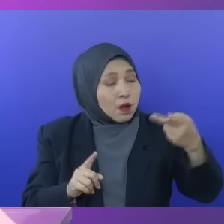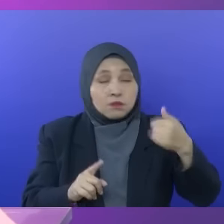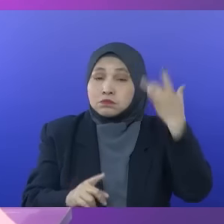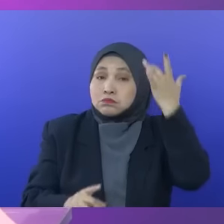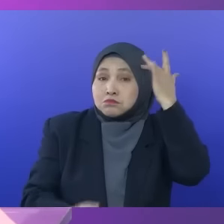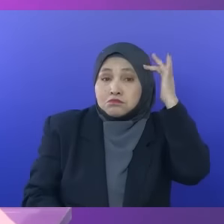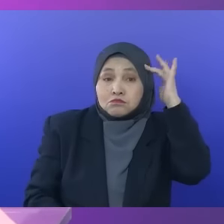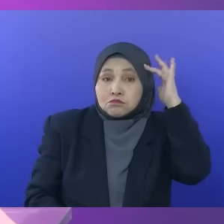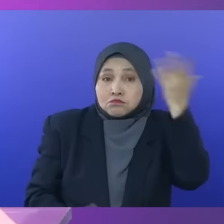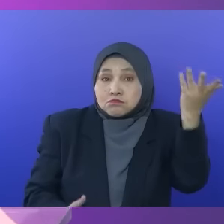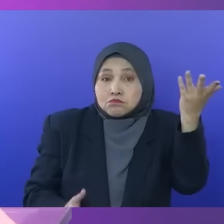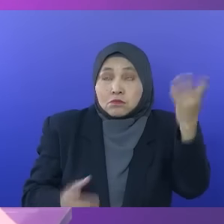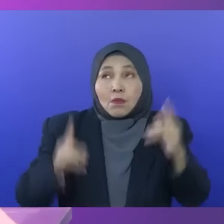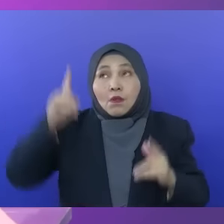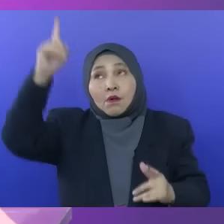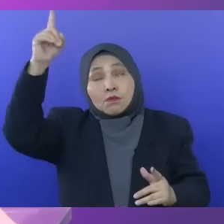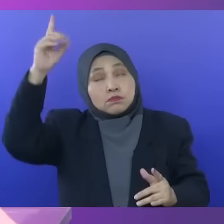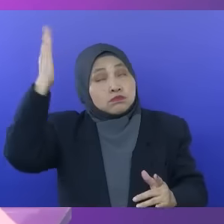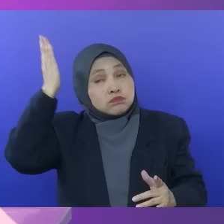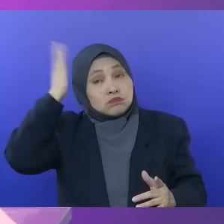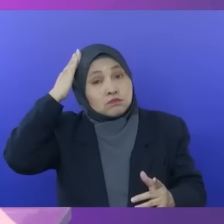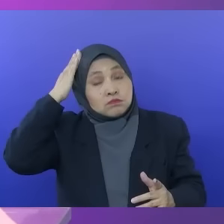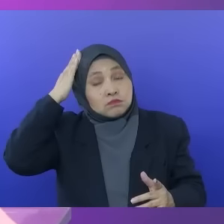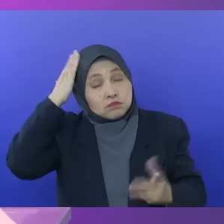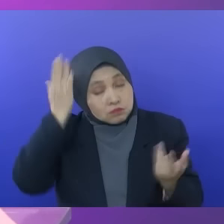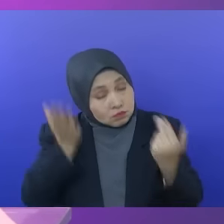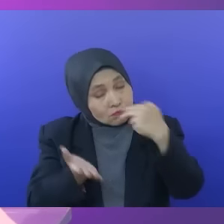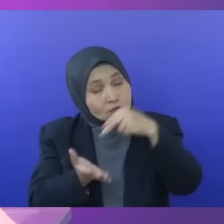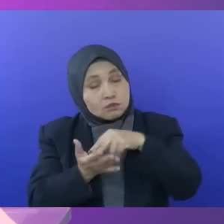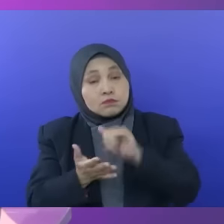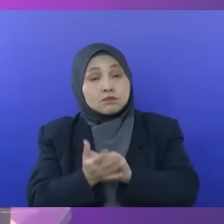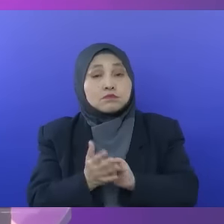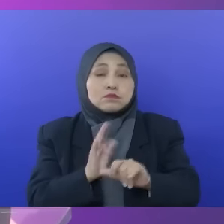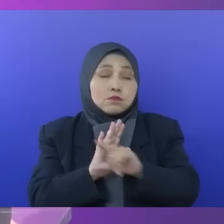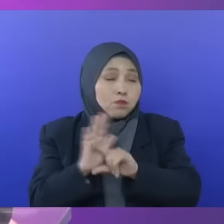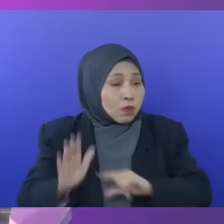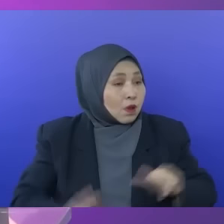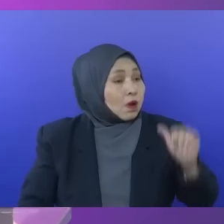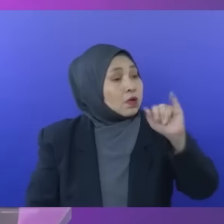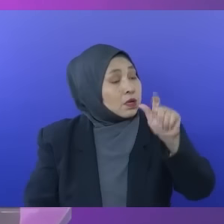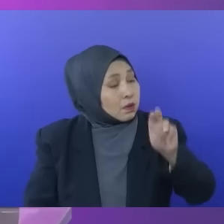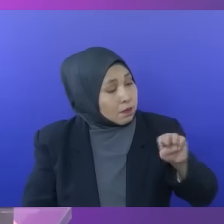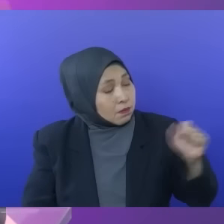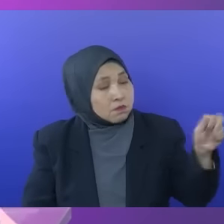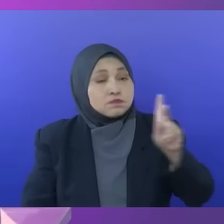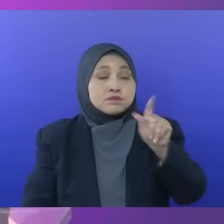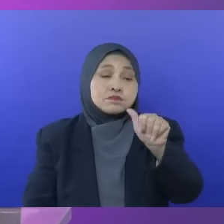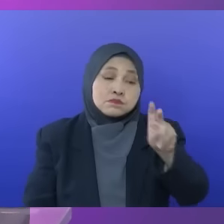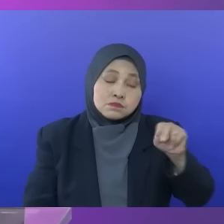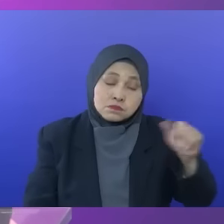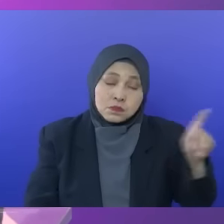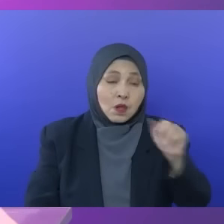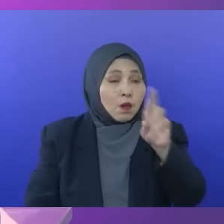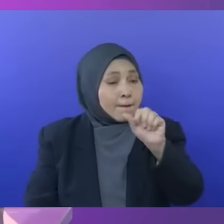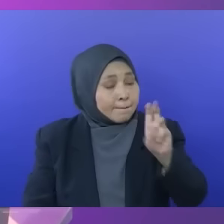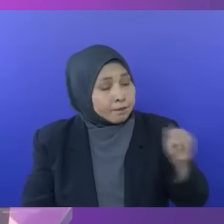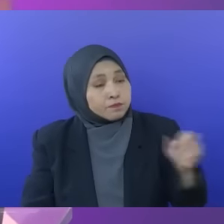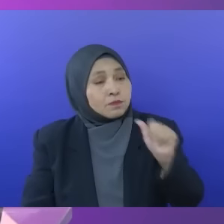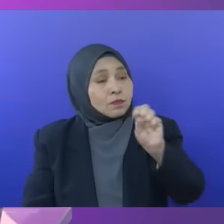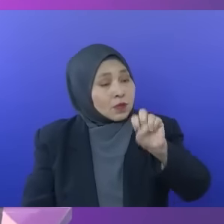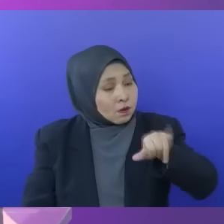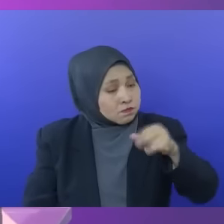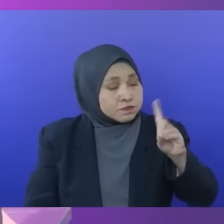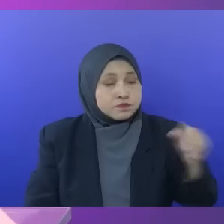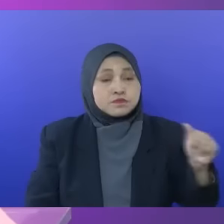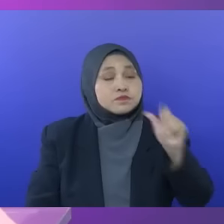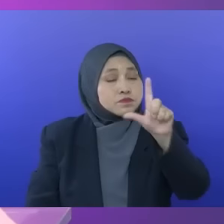apa maksudnya yang tahu hanyalah Allah Subhanahu Wa Ta'ala akan berulang dalam surah Ali Imran dalam surah alankabut dalam surah ar-rum surah assajdah surah